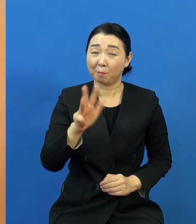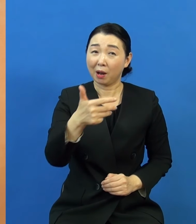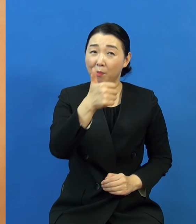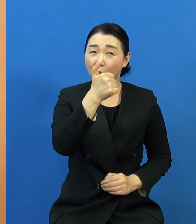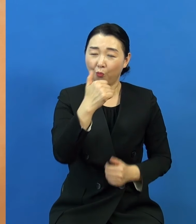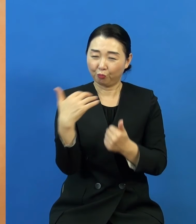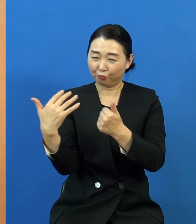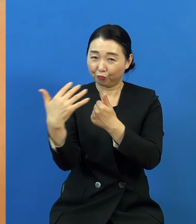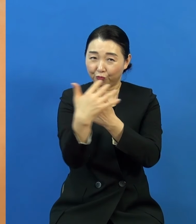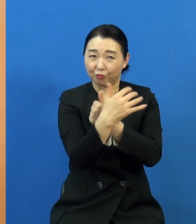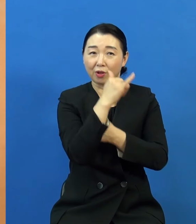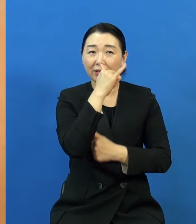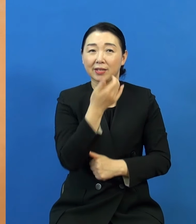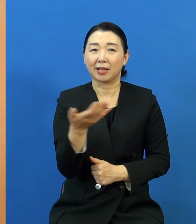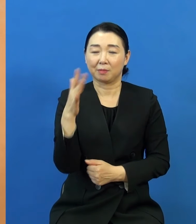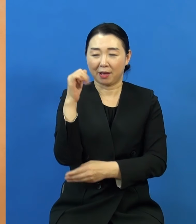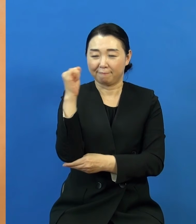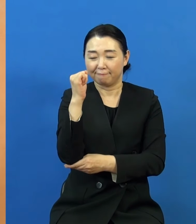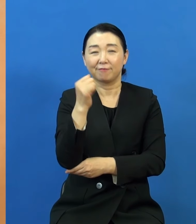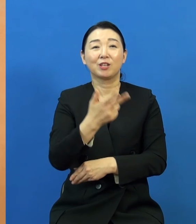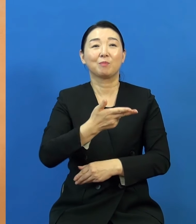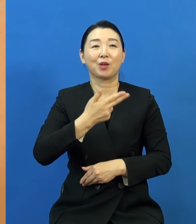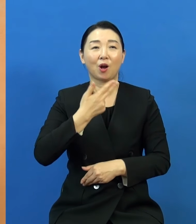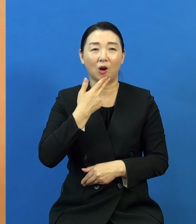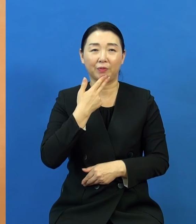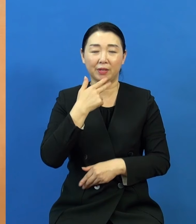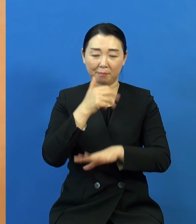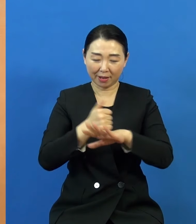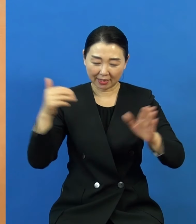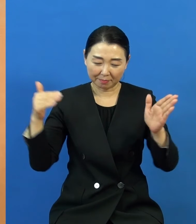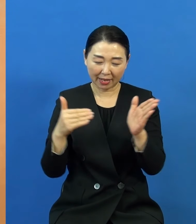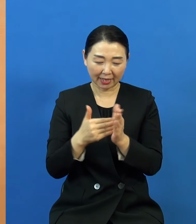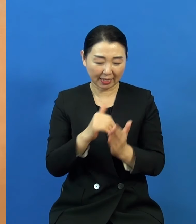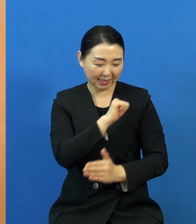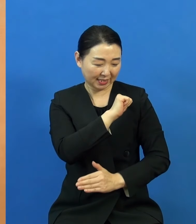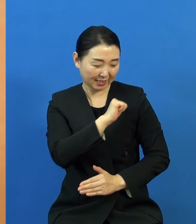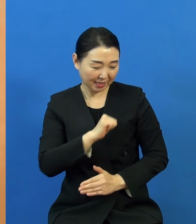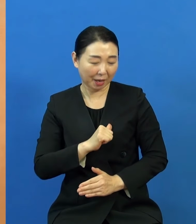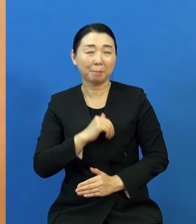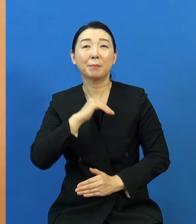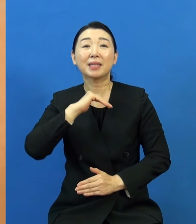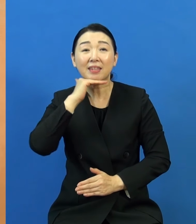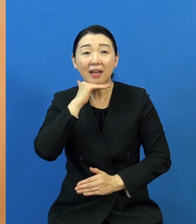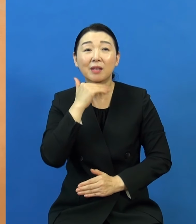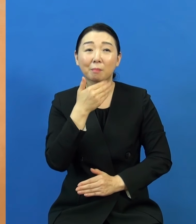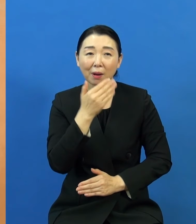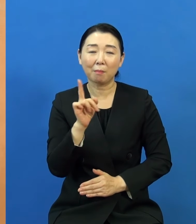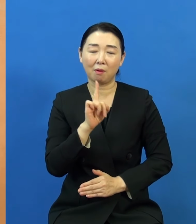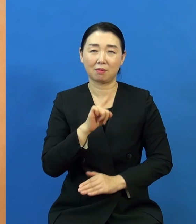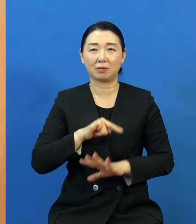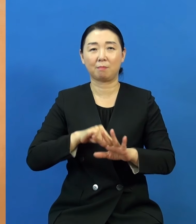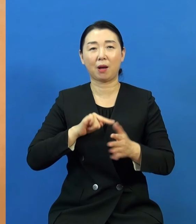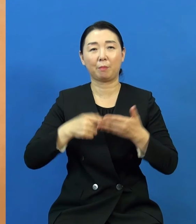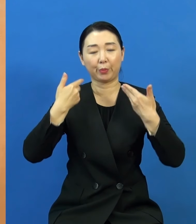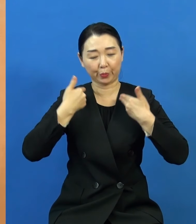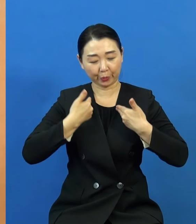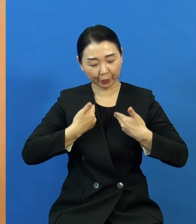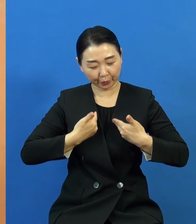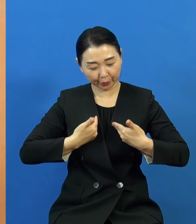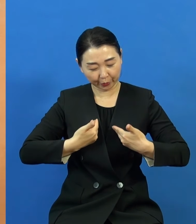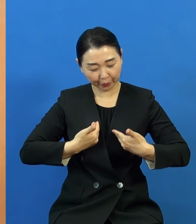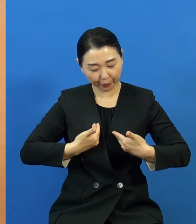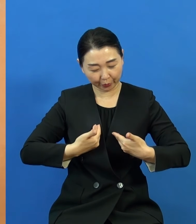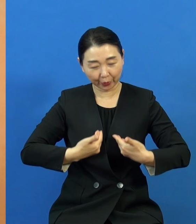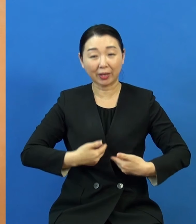850명이 둘러서도 흔들리지 않고 끝까지 기다릴 수 있었던 것은 그의 마음의 고요를 잃지